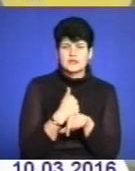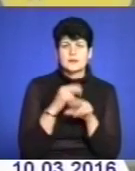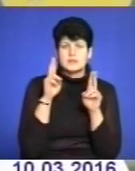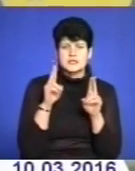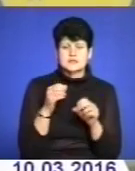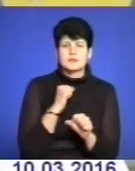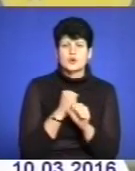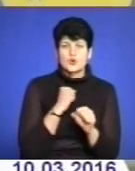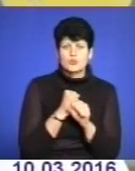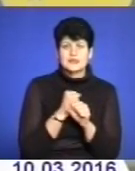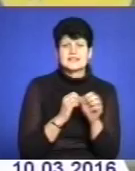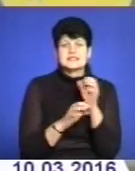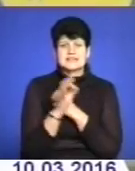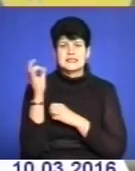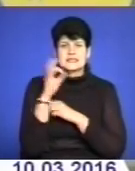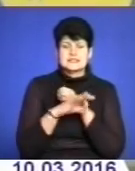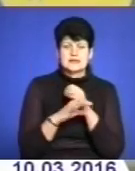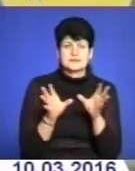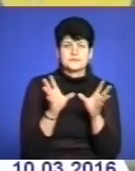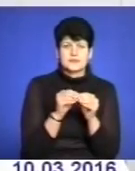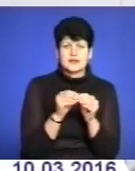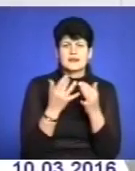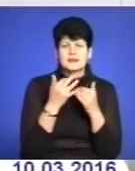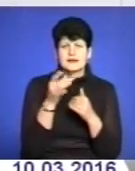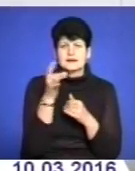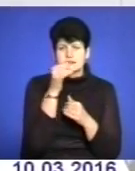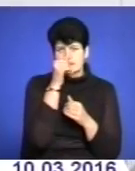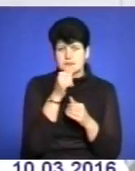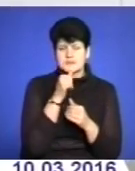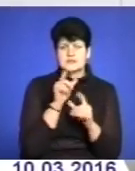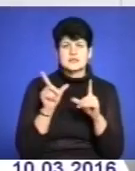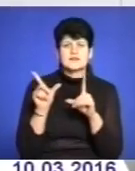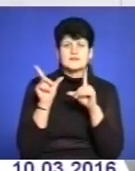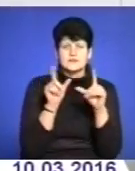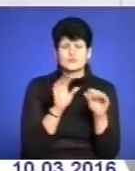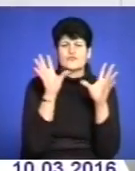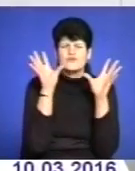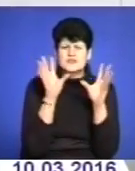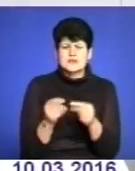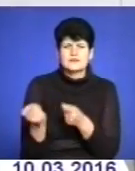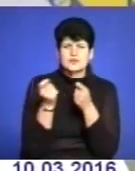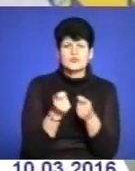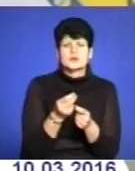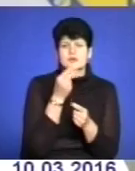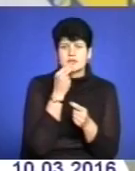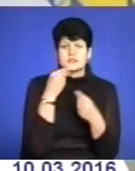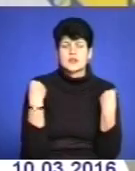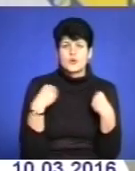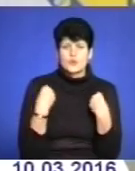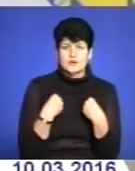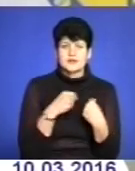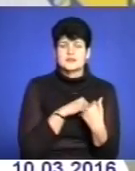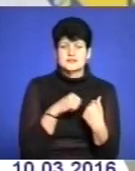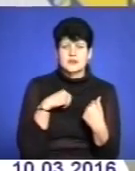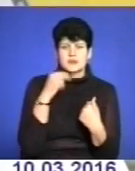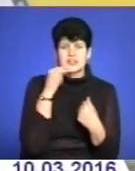волонтерської групи «Схід та Захід єдині». По кілька разів на місяць у зону неоголошеної війни везуть усе – від харчів до одягу. Найбільш затребувана там – хороша